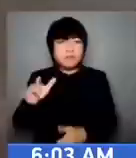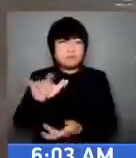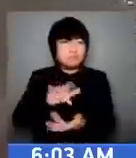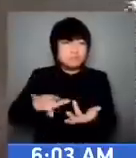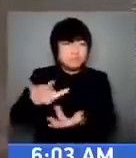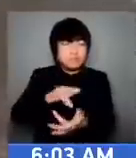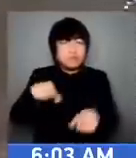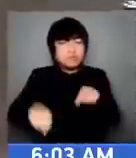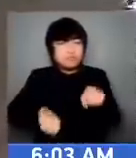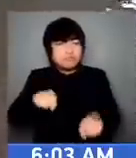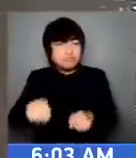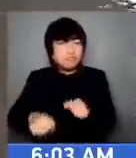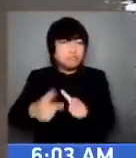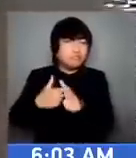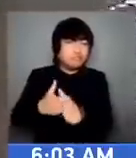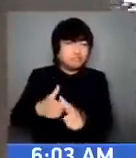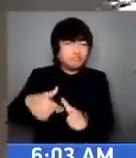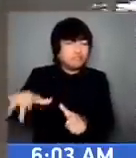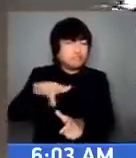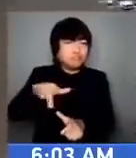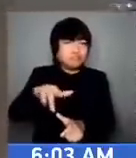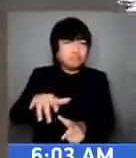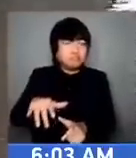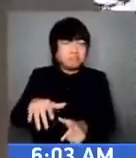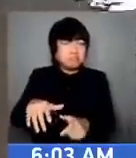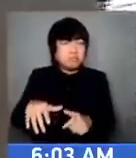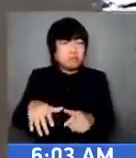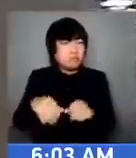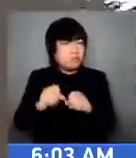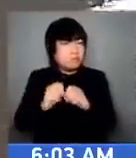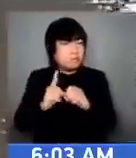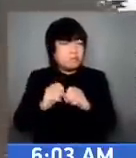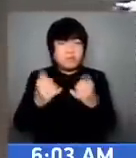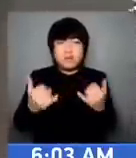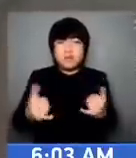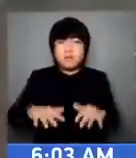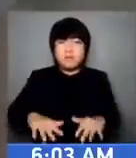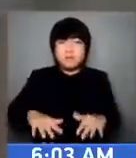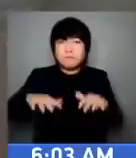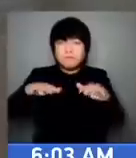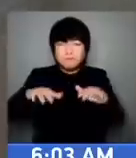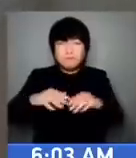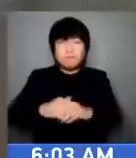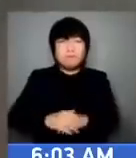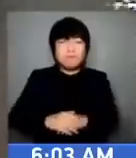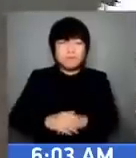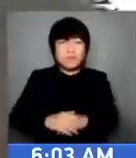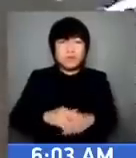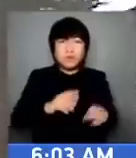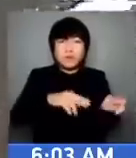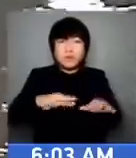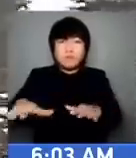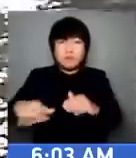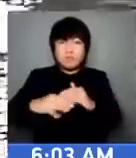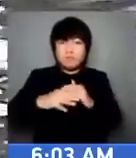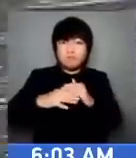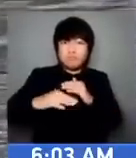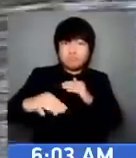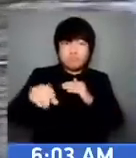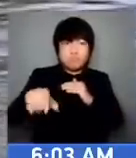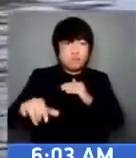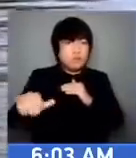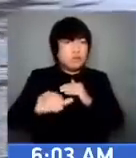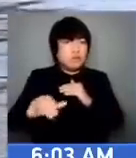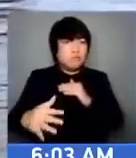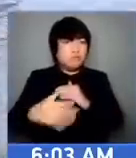lubog ngayon sa baha. Kumbaga parang nag-extension din siya nitong Marikina River. At sa mga oras na ito, medyo sumungit ulit